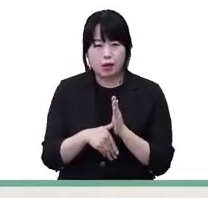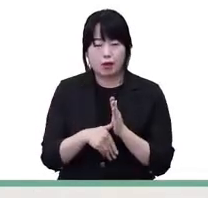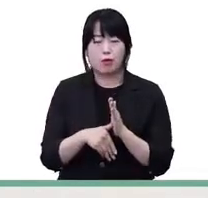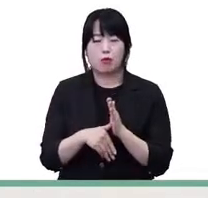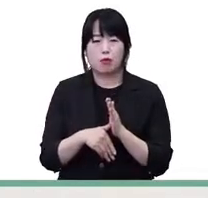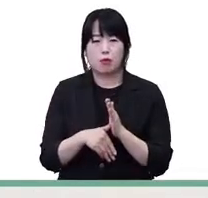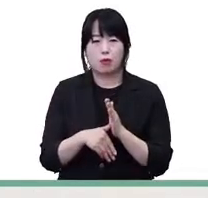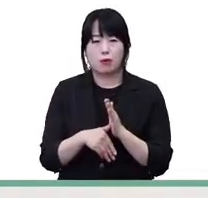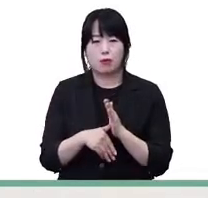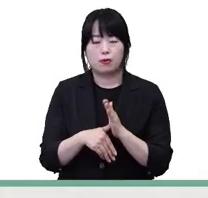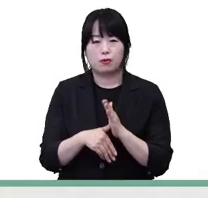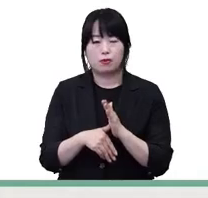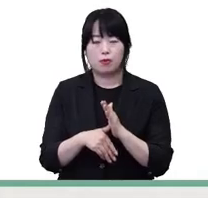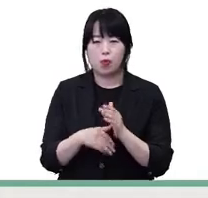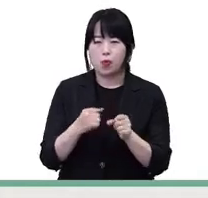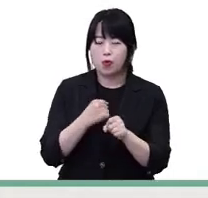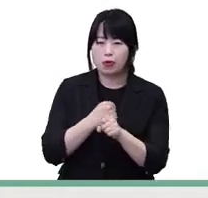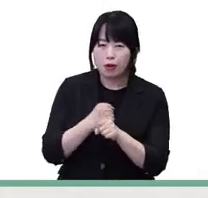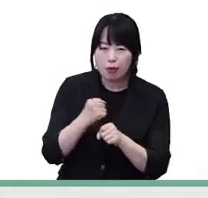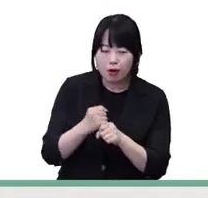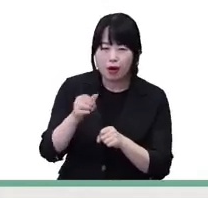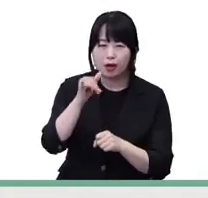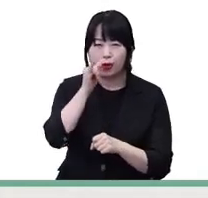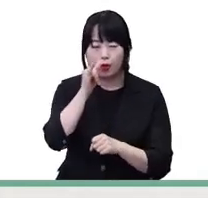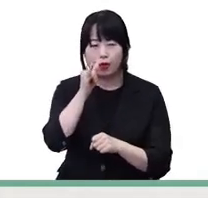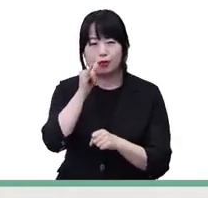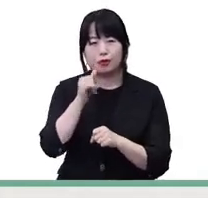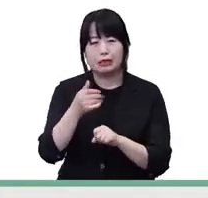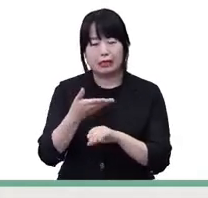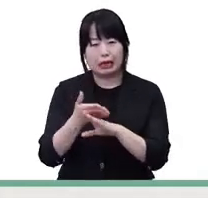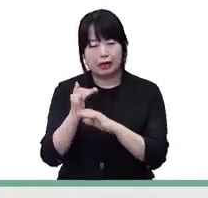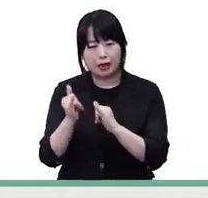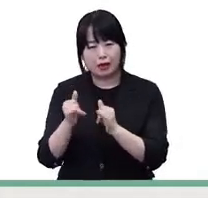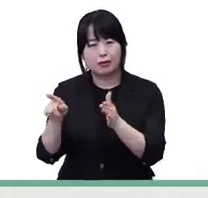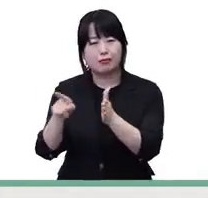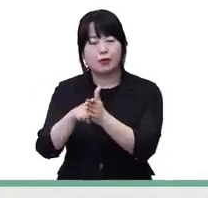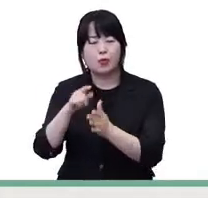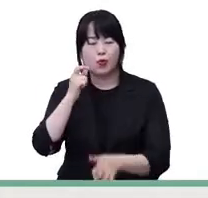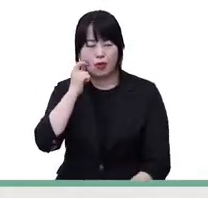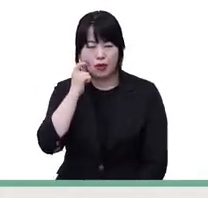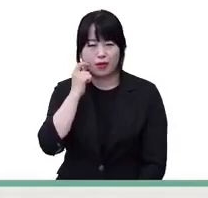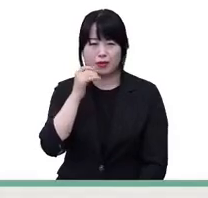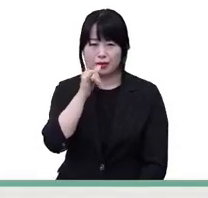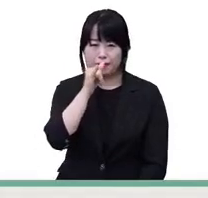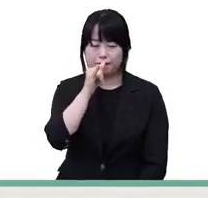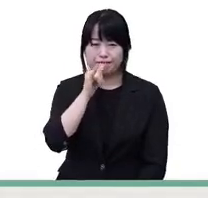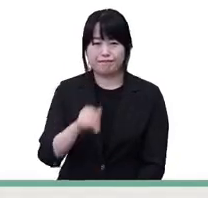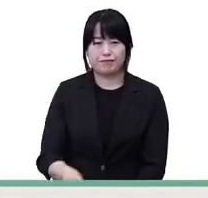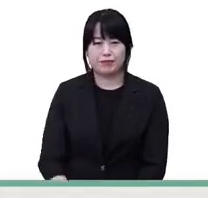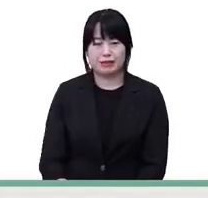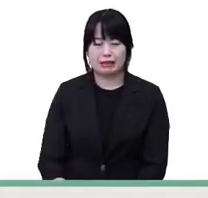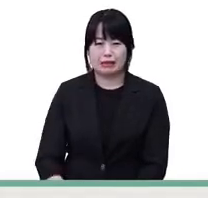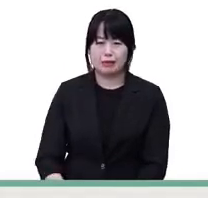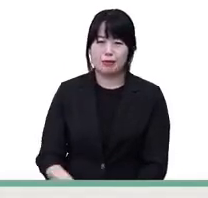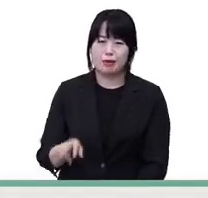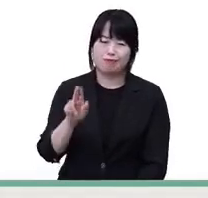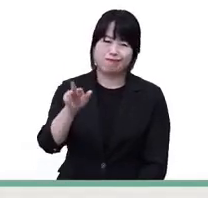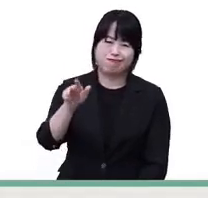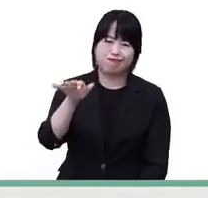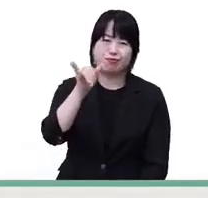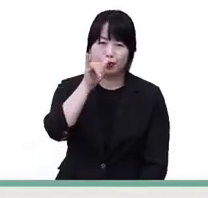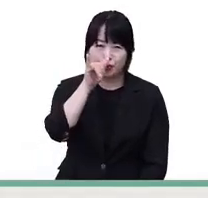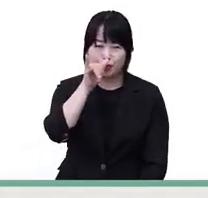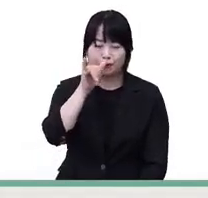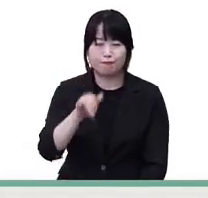나도 모르게 당황하게 되고 상대방을 믿지 못한 제스처를 한다든지 비난하게